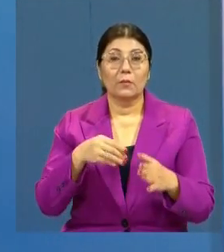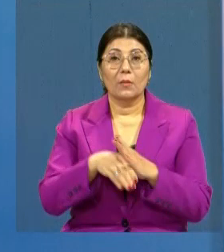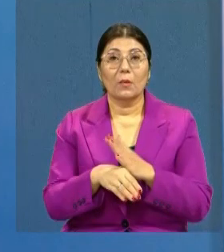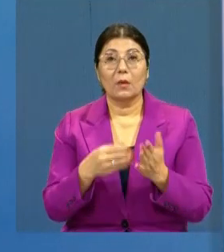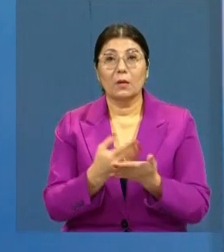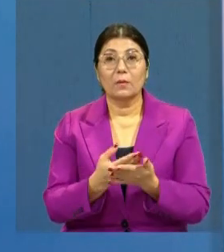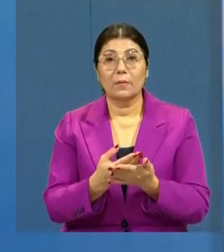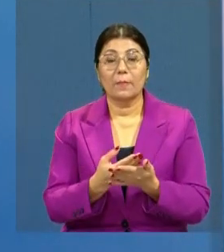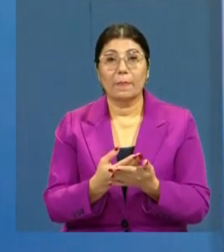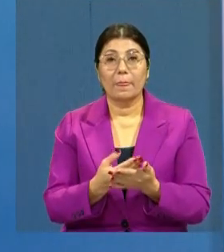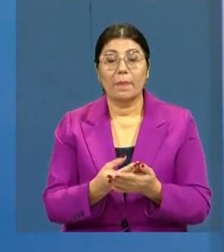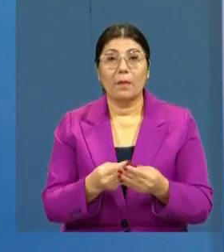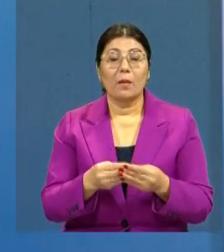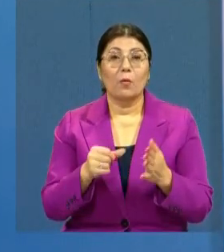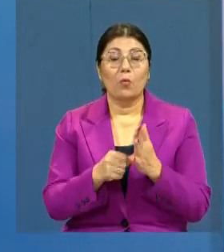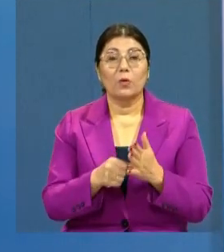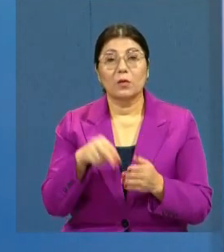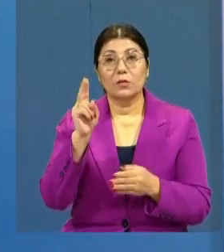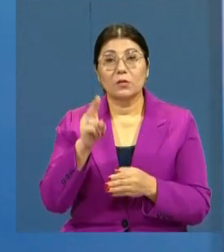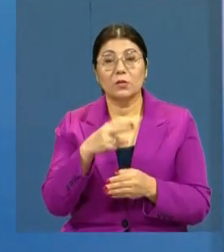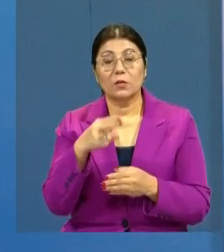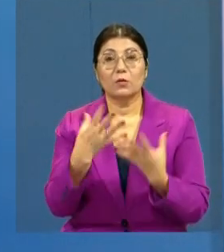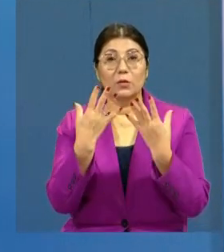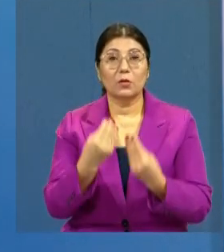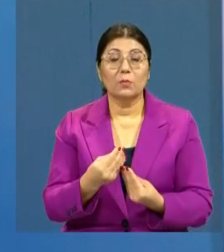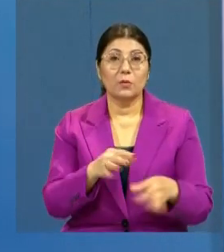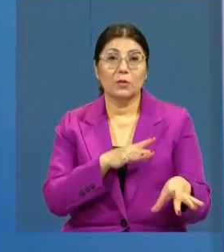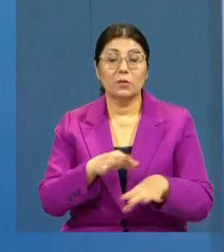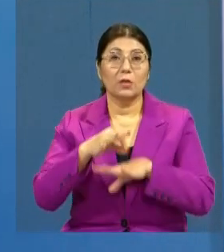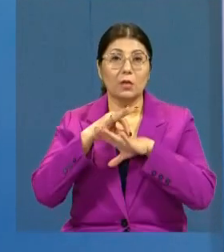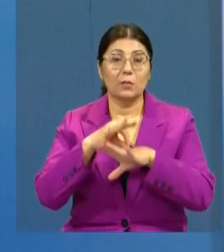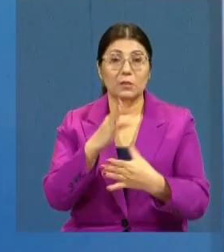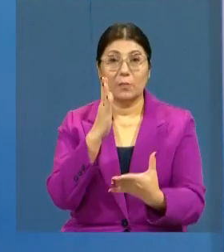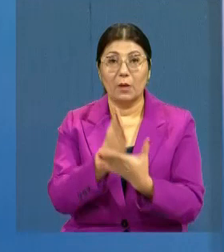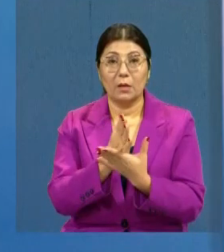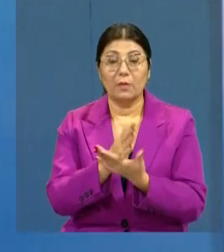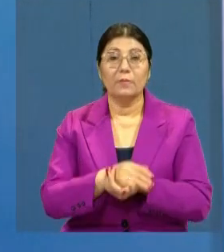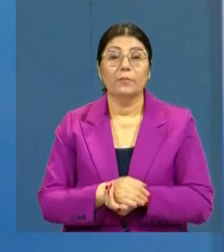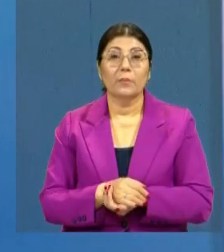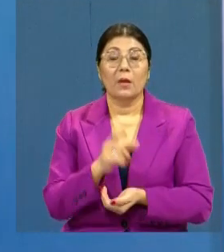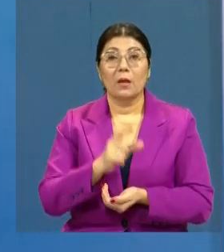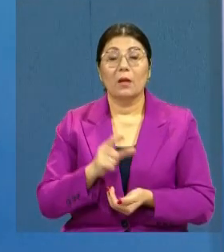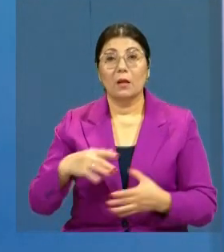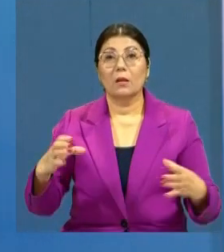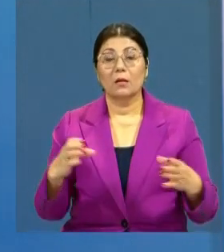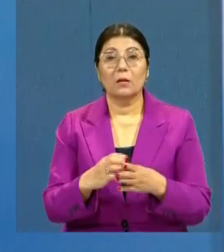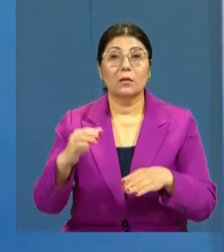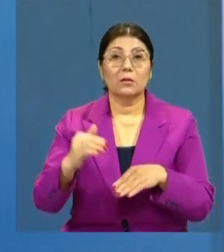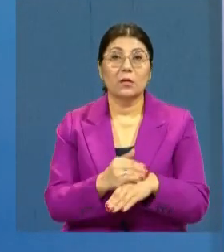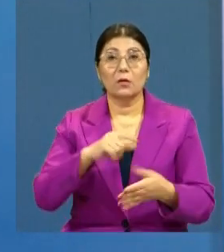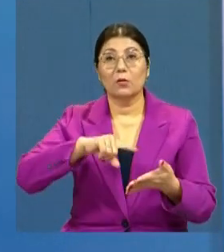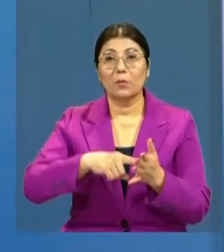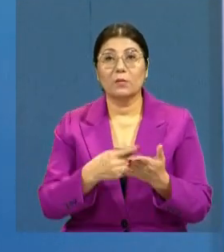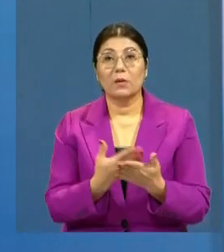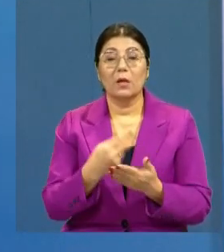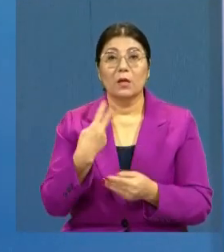жаңағы 16 желтоқсан күнінде бізде де шараларымыз бар, ұйымдастыратын сол халыққа ізгілікті шақыру мақсатында. Ал